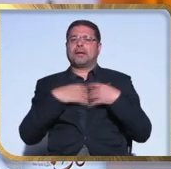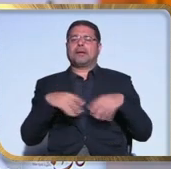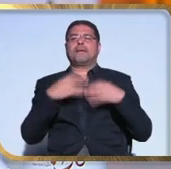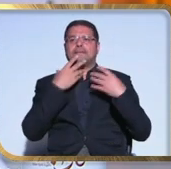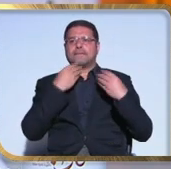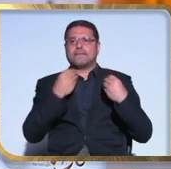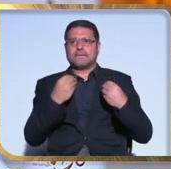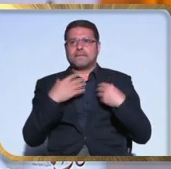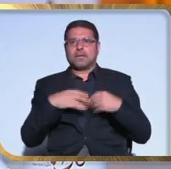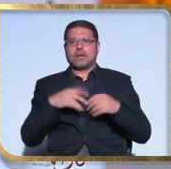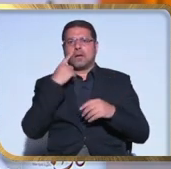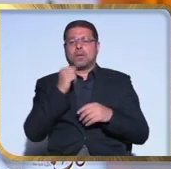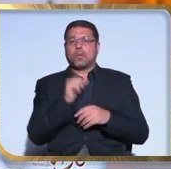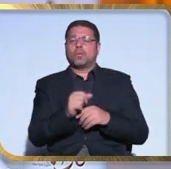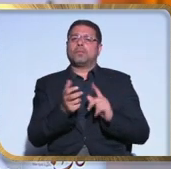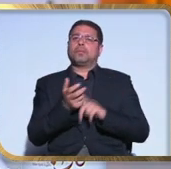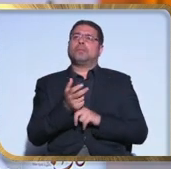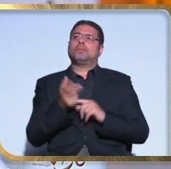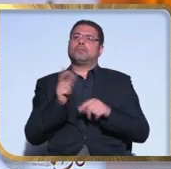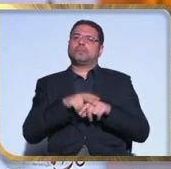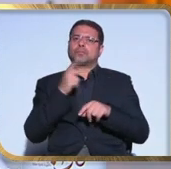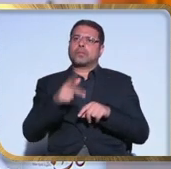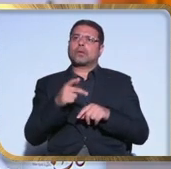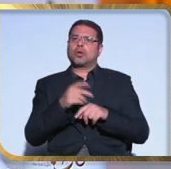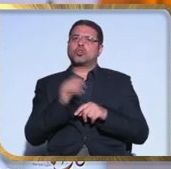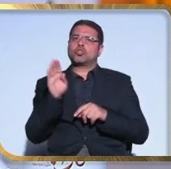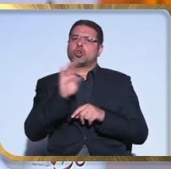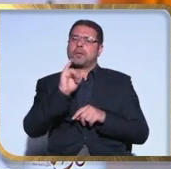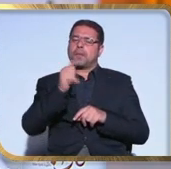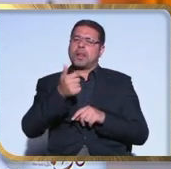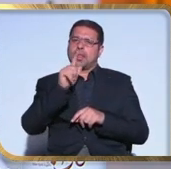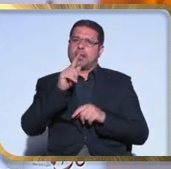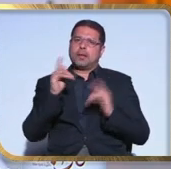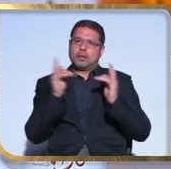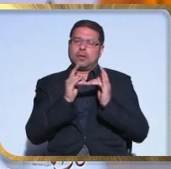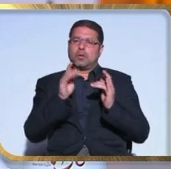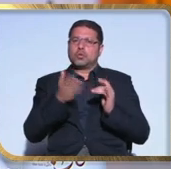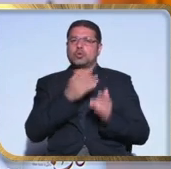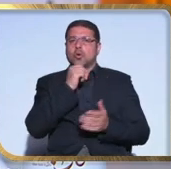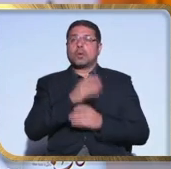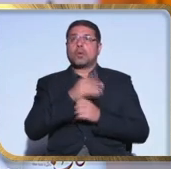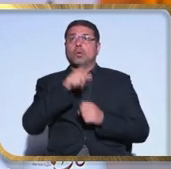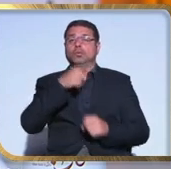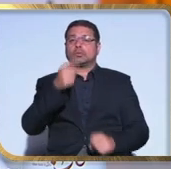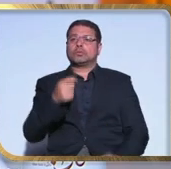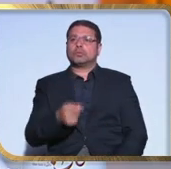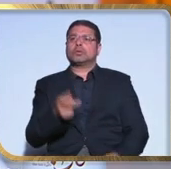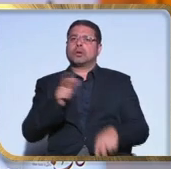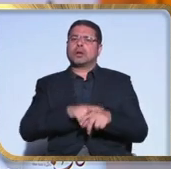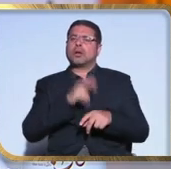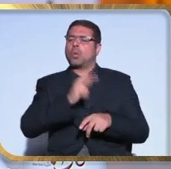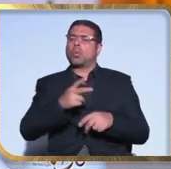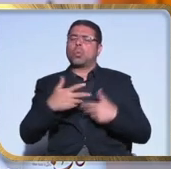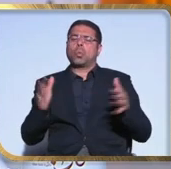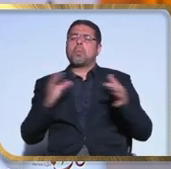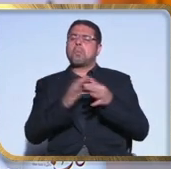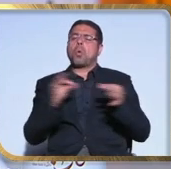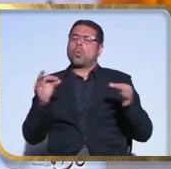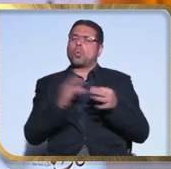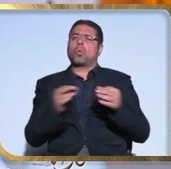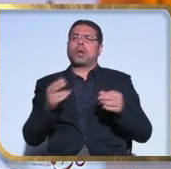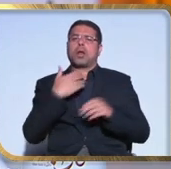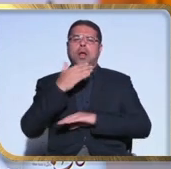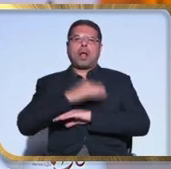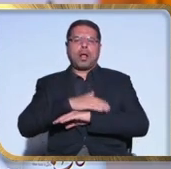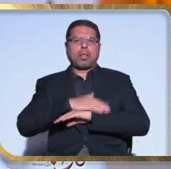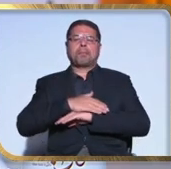لبس الدباج للرجل وروت في الشما مائل في فراش النبي عليه الصلاه والسلام روت في العديد من الموضوعات روت في الاداب